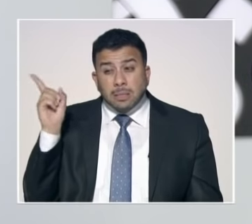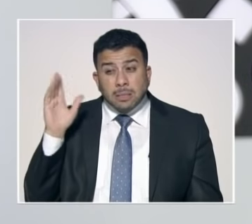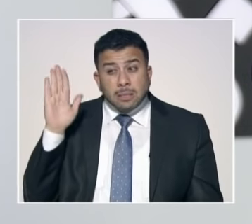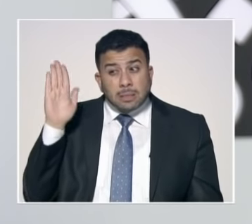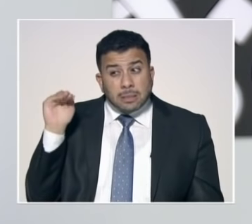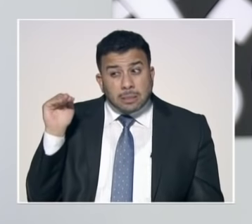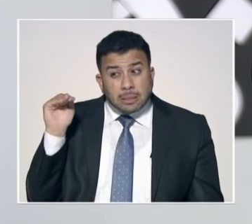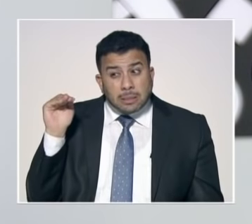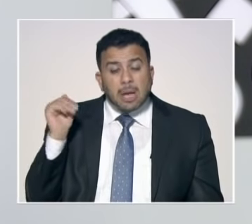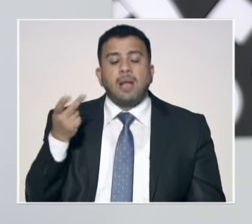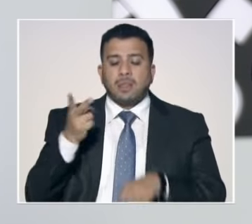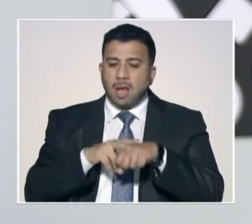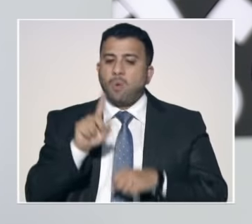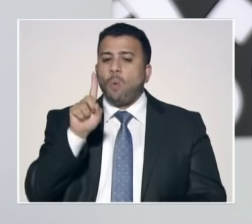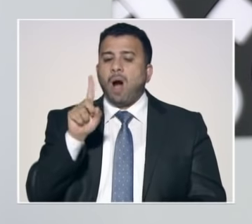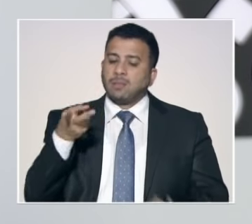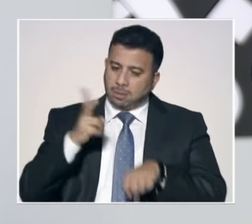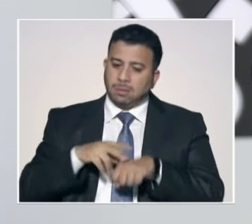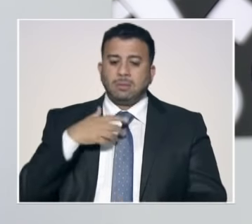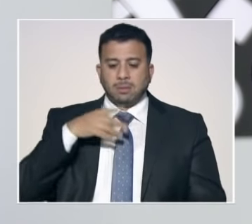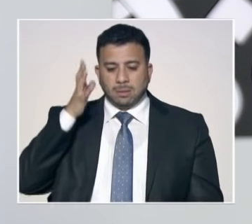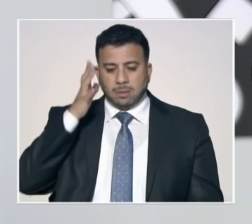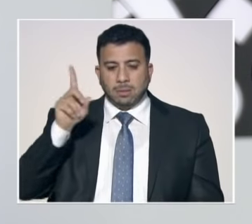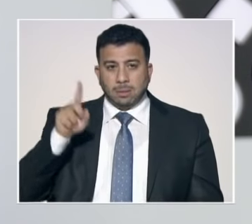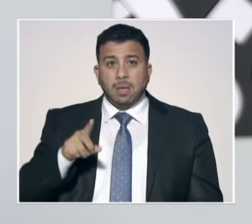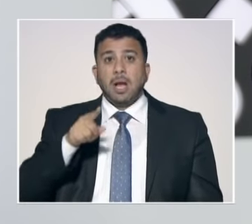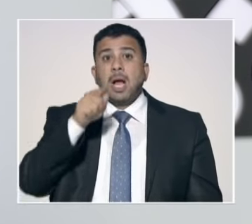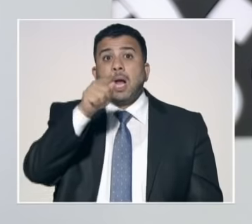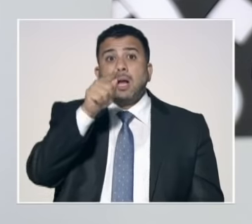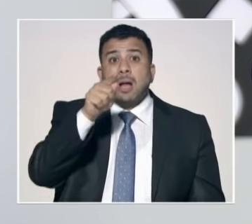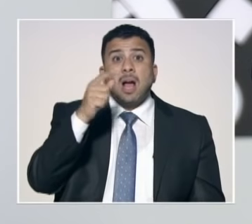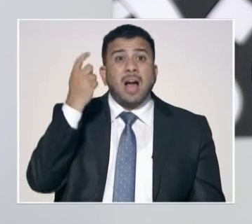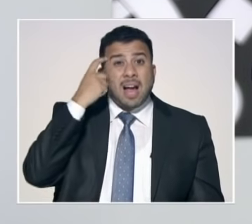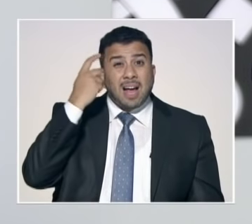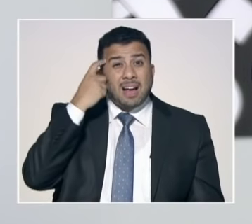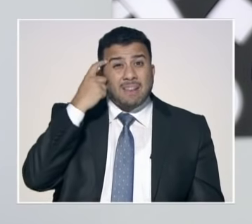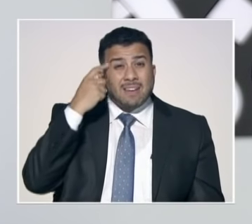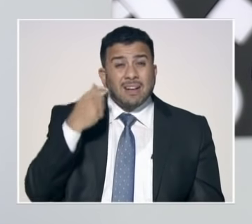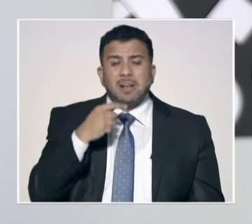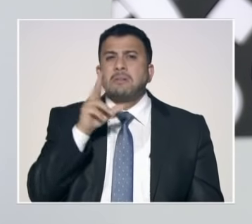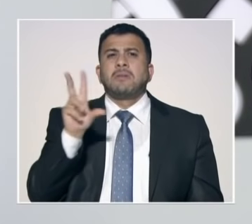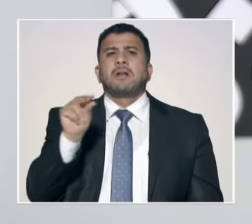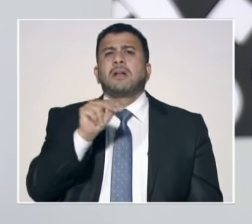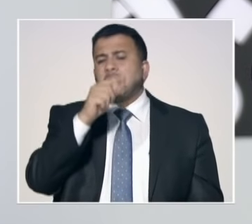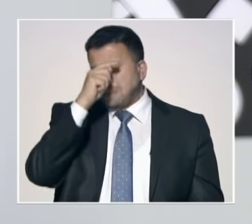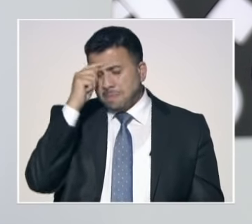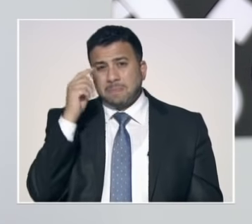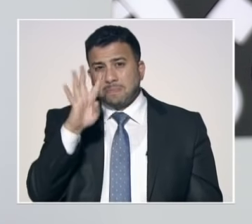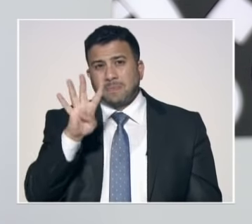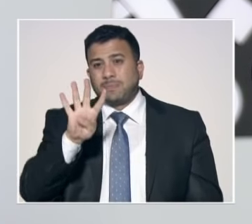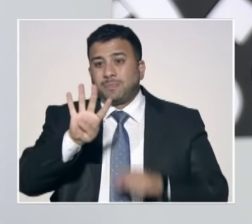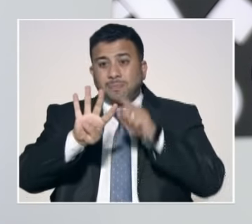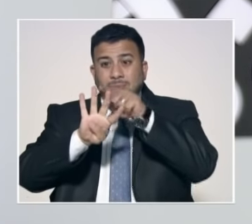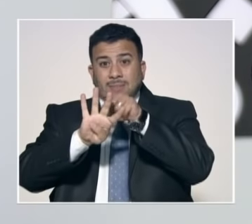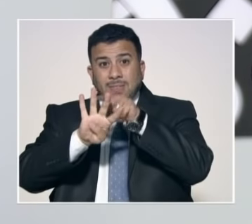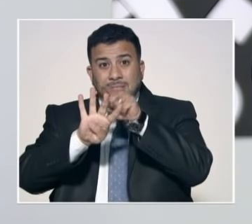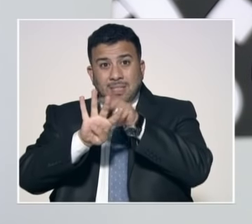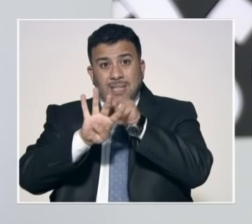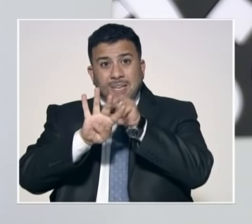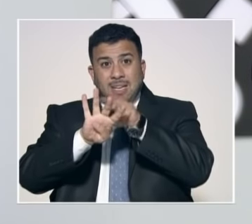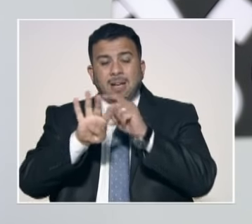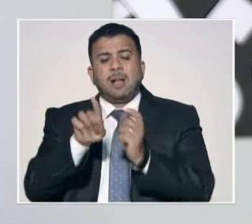لتعمد ترك الواجب يبطل الصلاة، فمن تعمد ترك التشهد الأول بطلت صلاته.